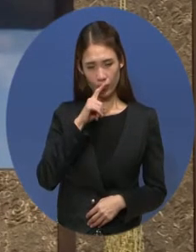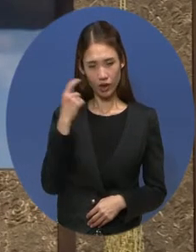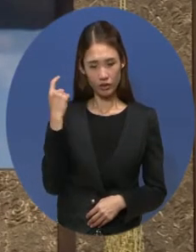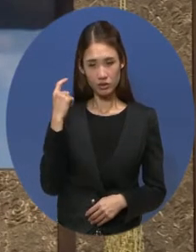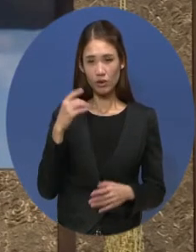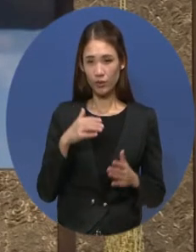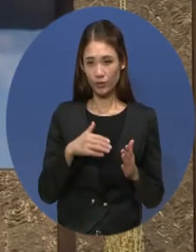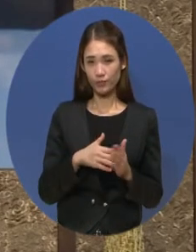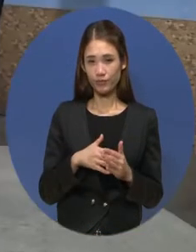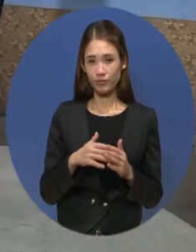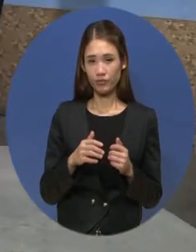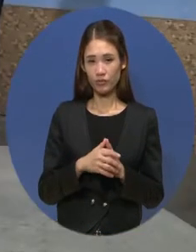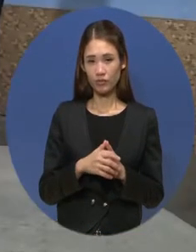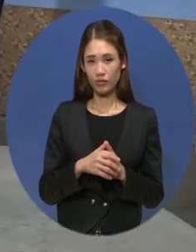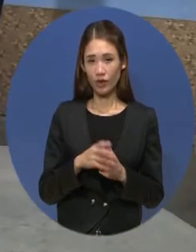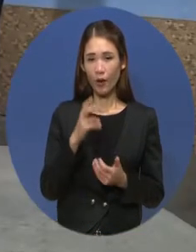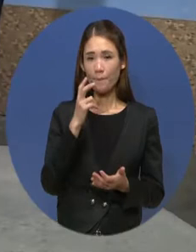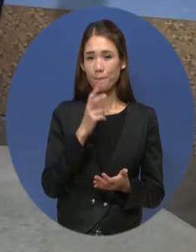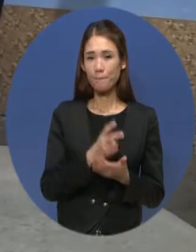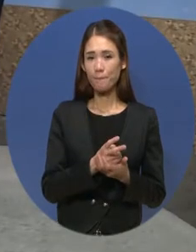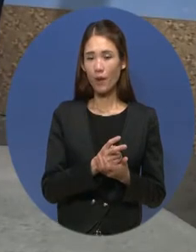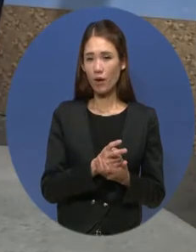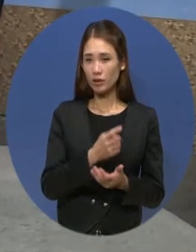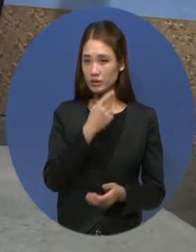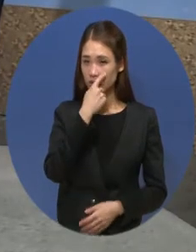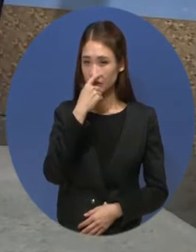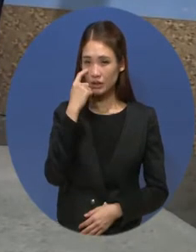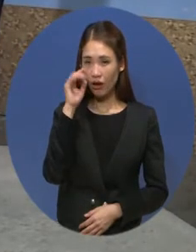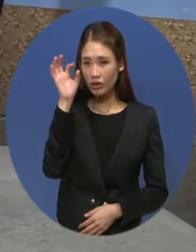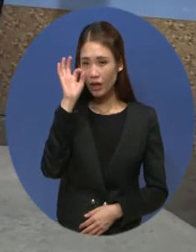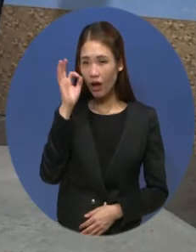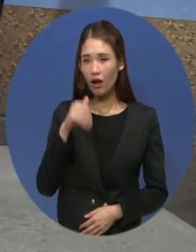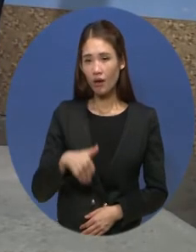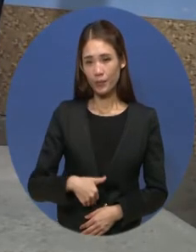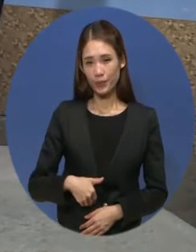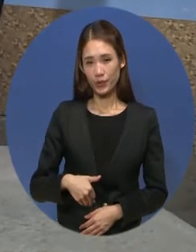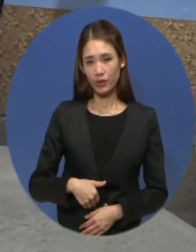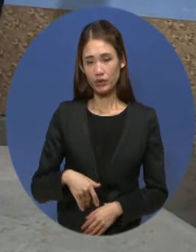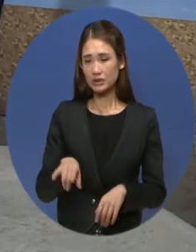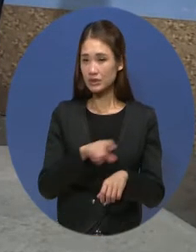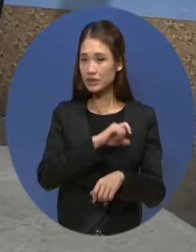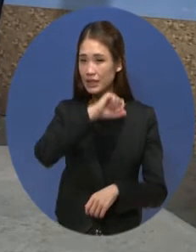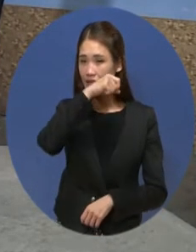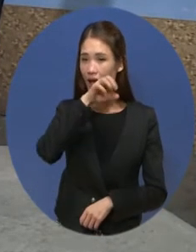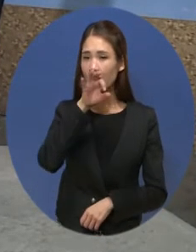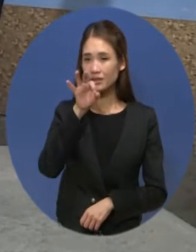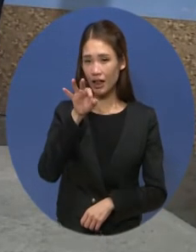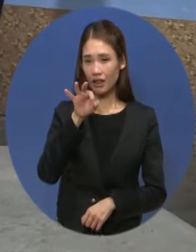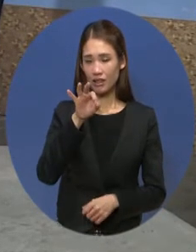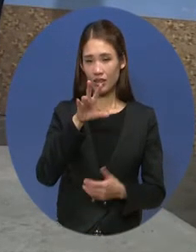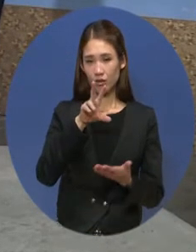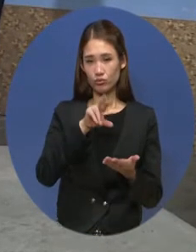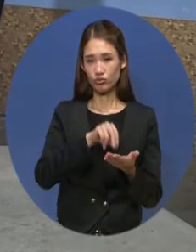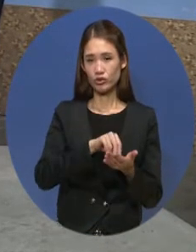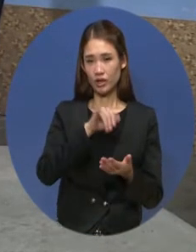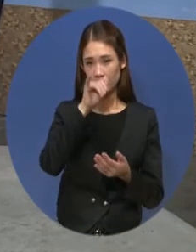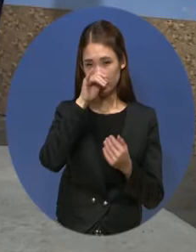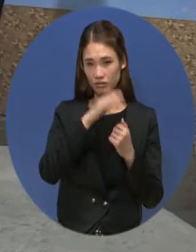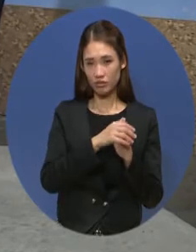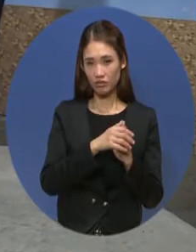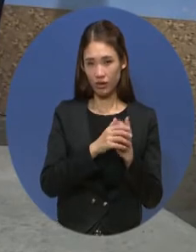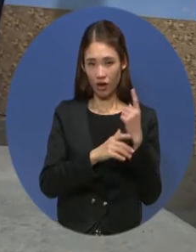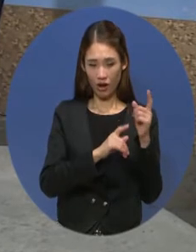그러니까 어떤 법적인 근거도 찾아야 되고 특히 예산 문제이죠 그렇죠 함께 9 막아 저희가